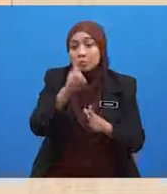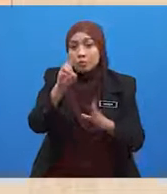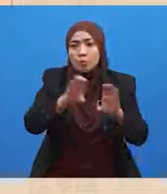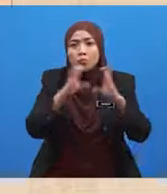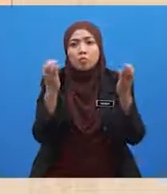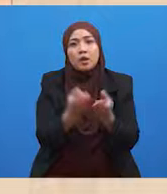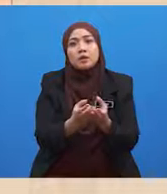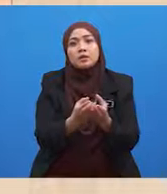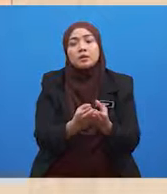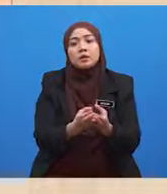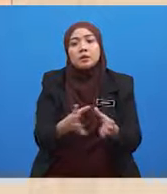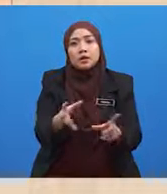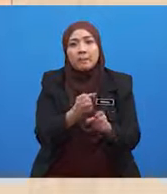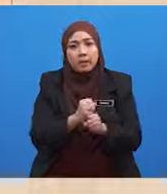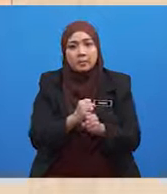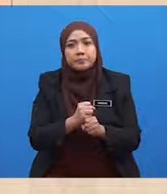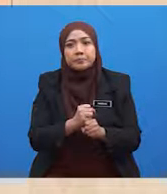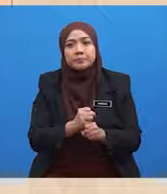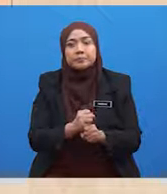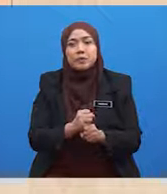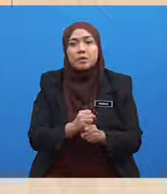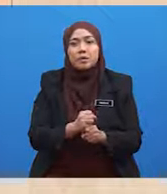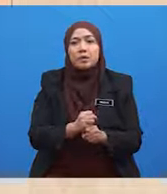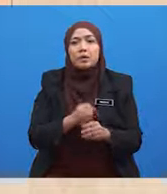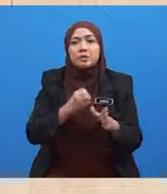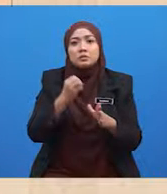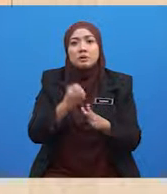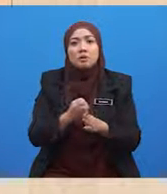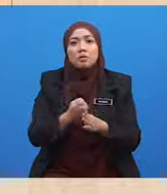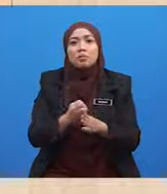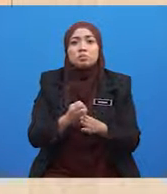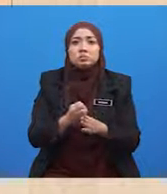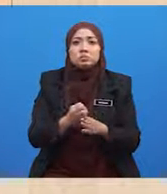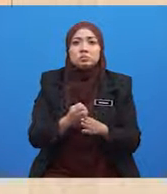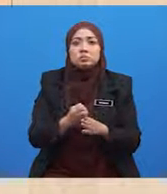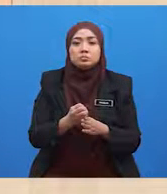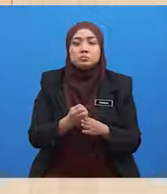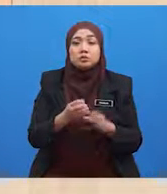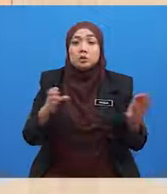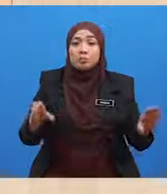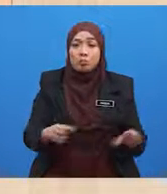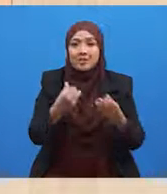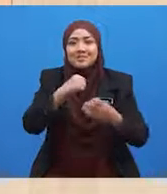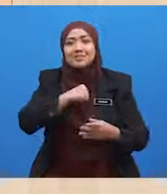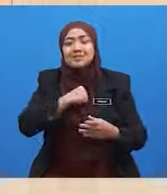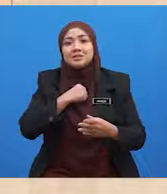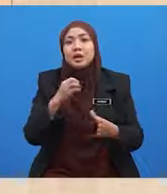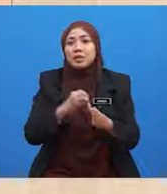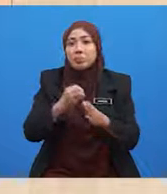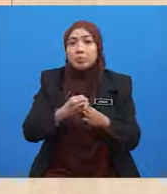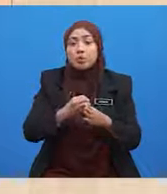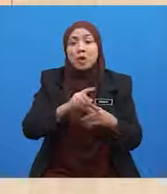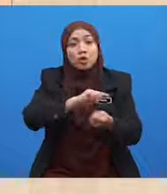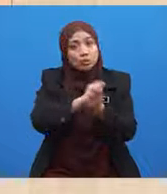dan diperlukan sama ada dengan menciptakannya sendiri ataupun melalui pertukaran produk atau nilai